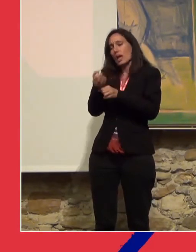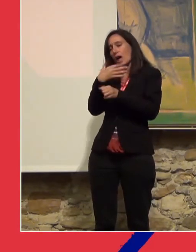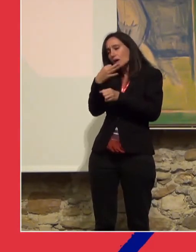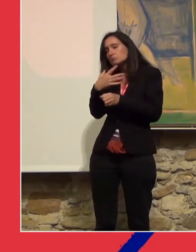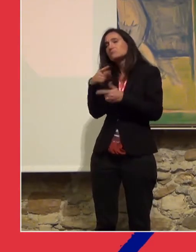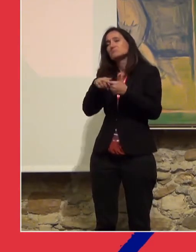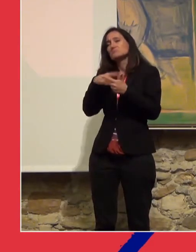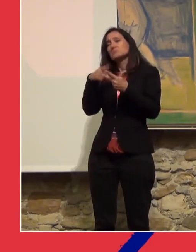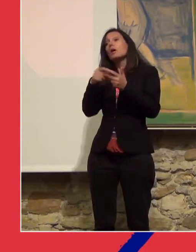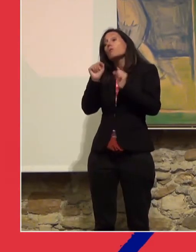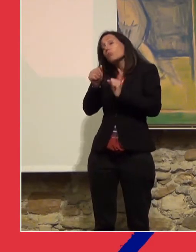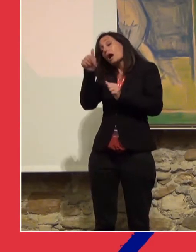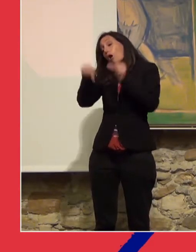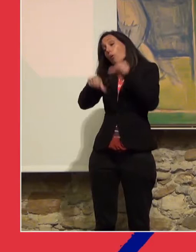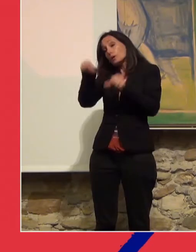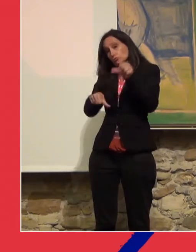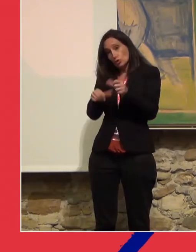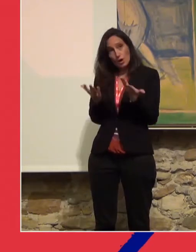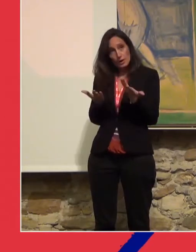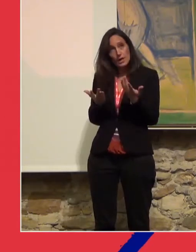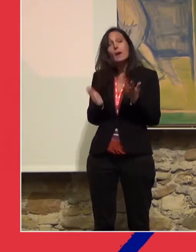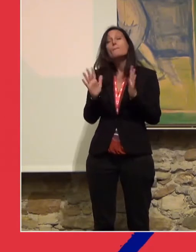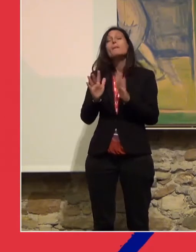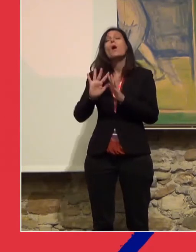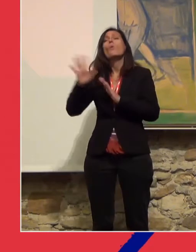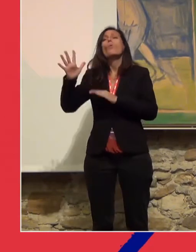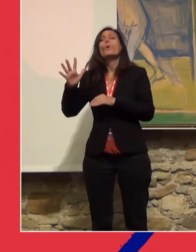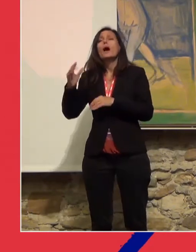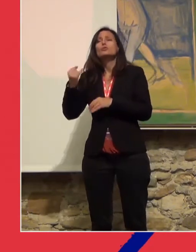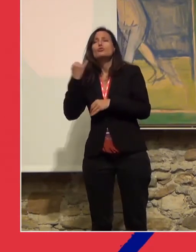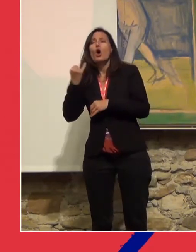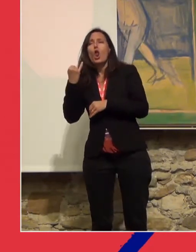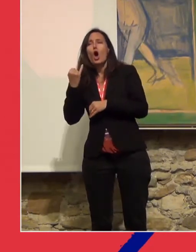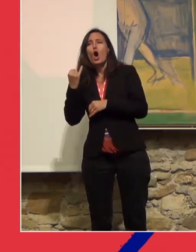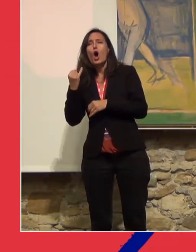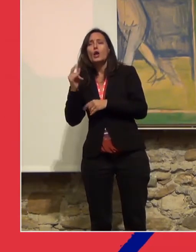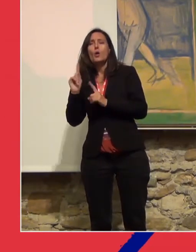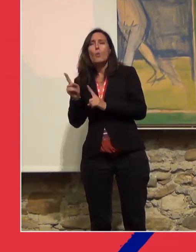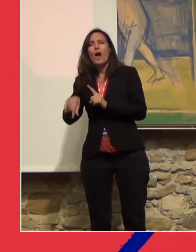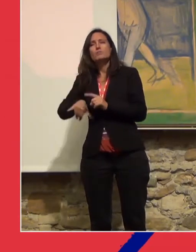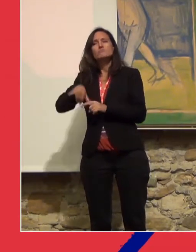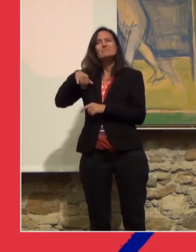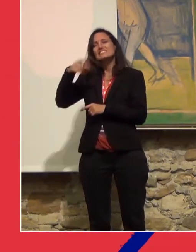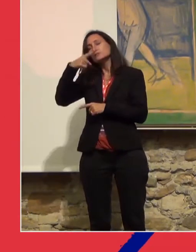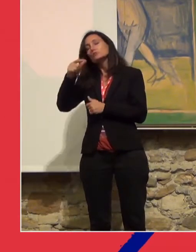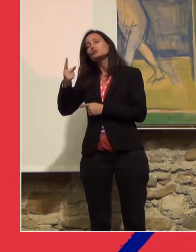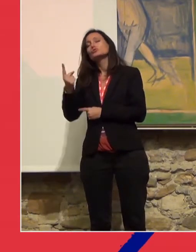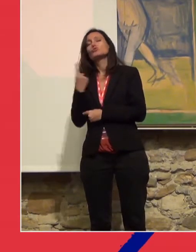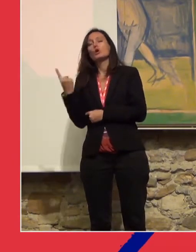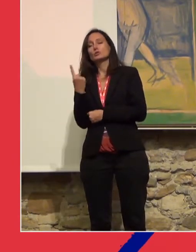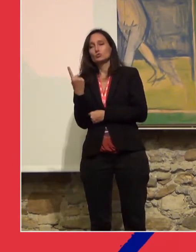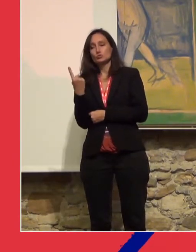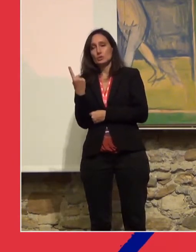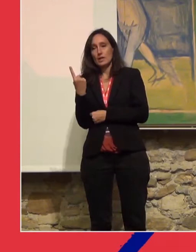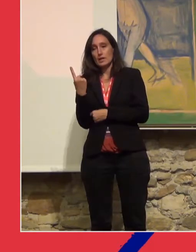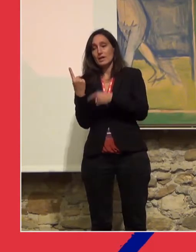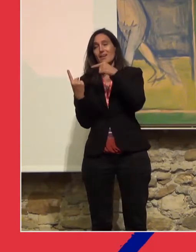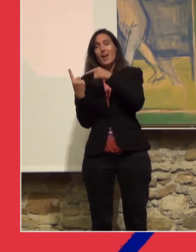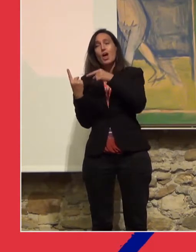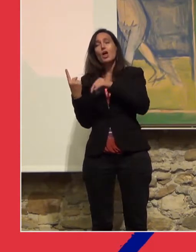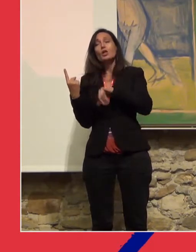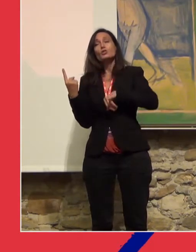dolore, quello della solitudine. Per questo male non ci sono analgesici o